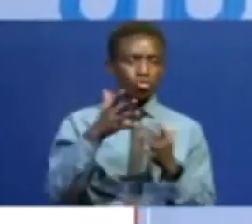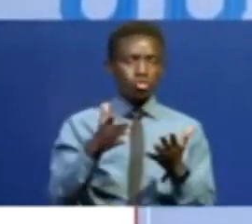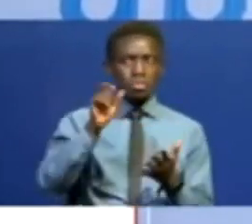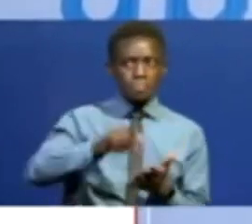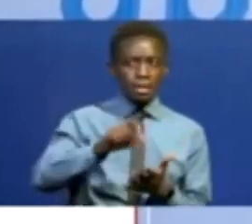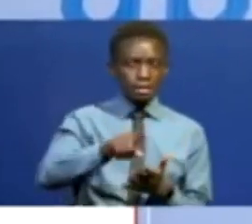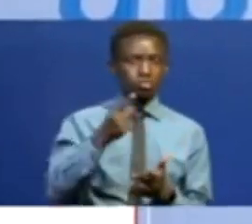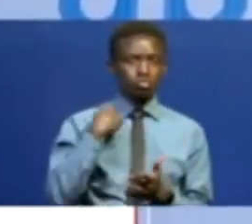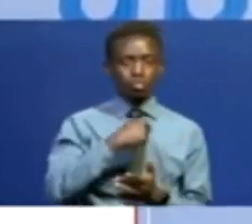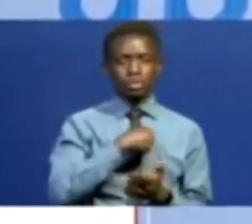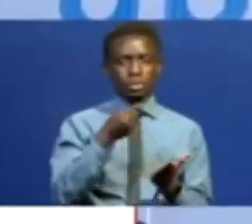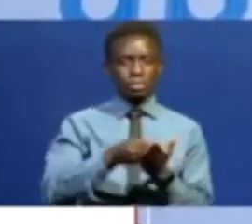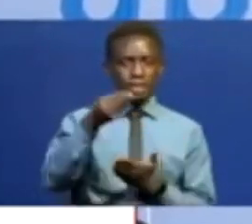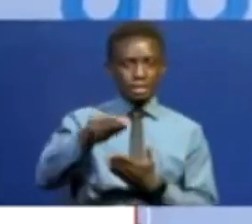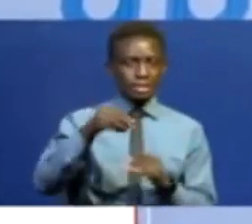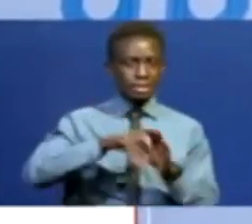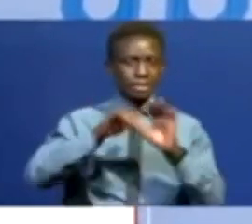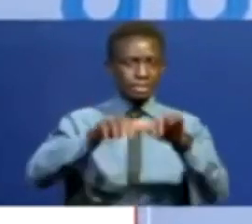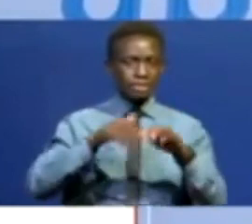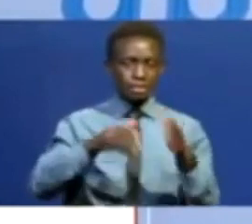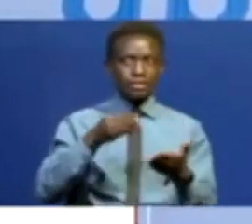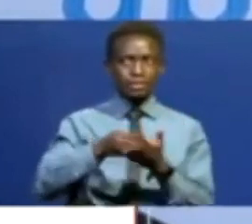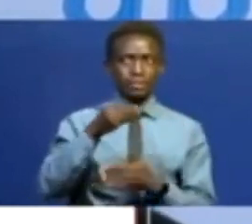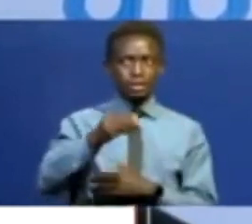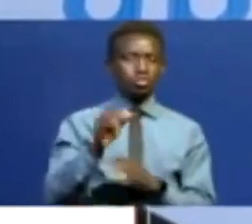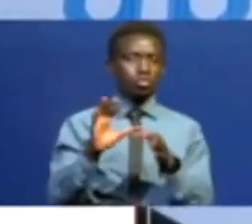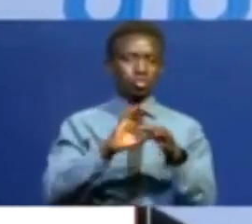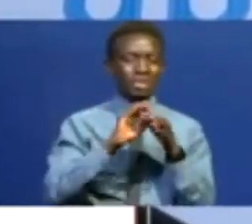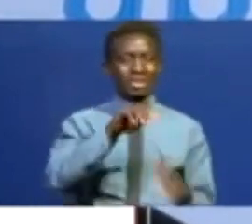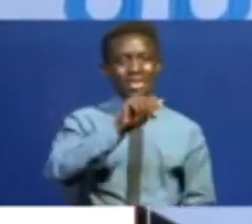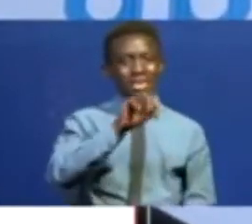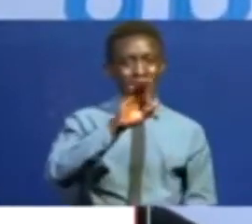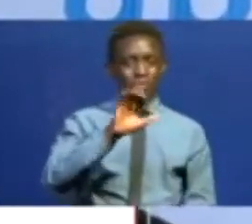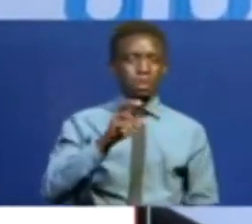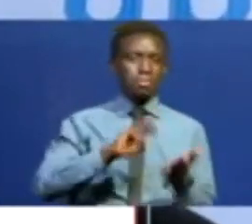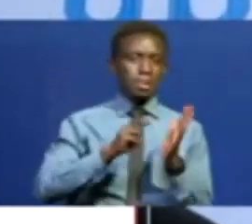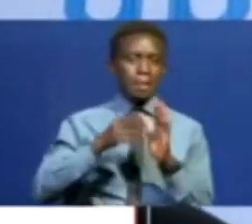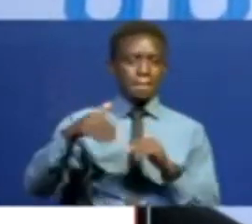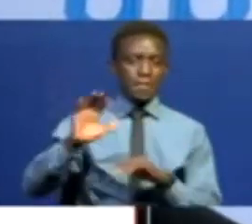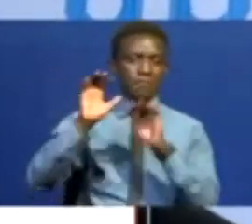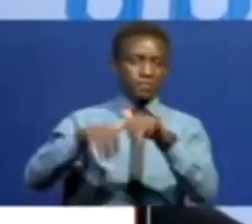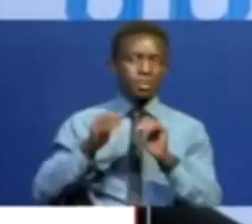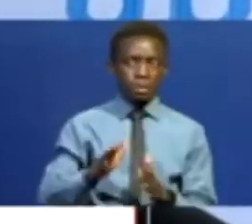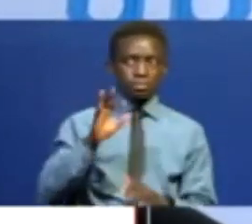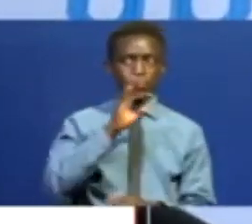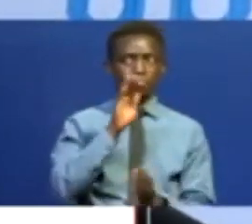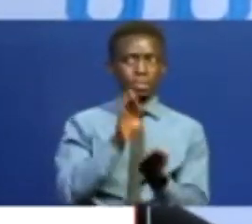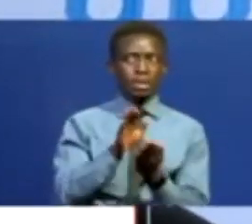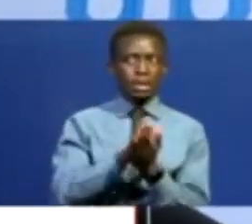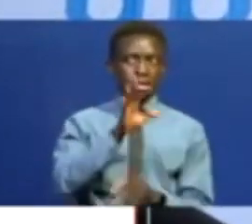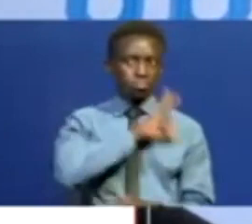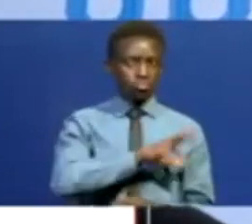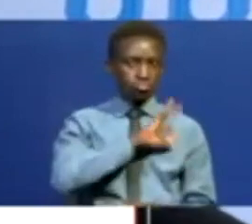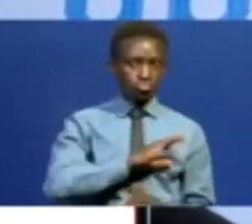in money at the Agricultural Finance Corporation, which is our farmers bank. And the interest is below 10% for us